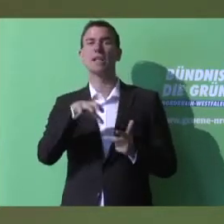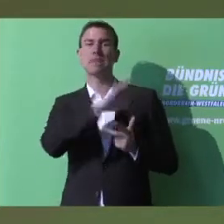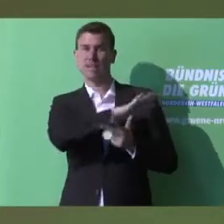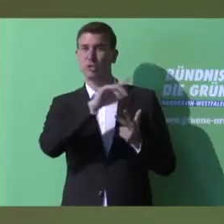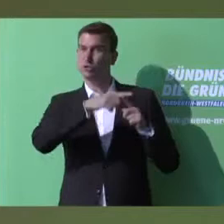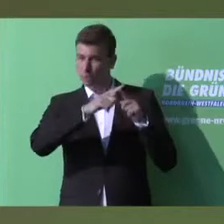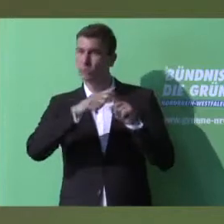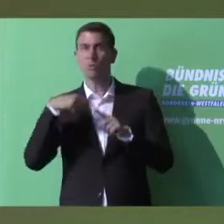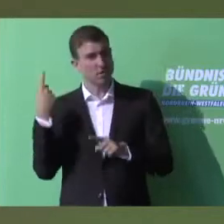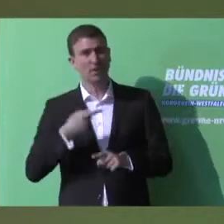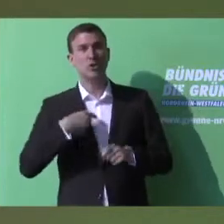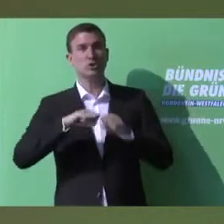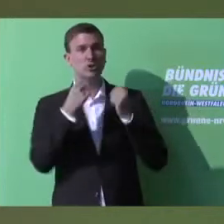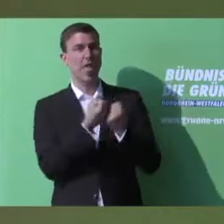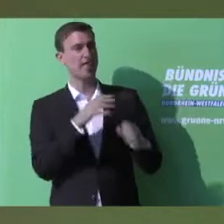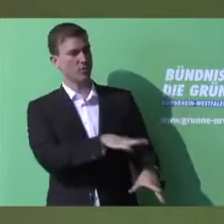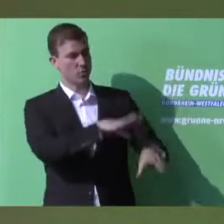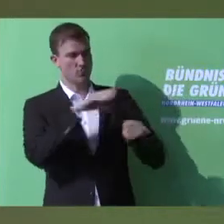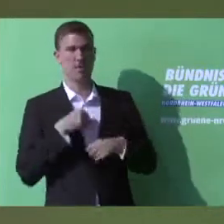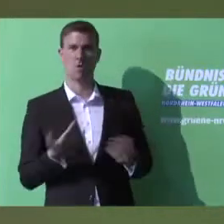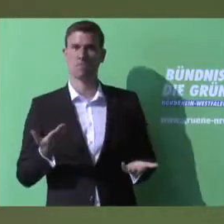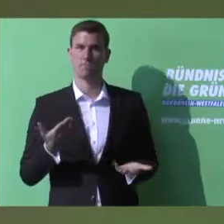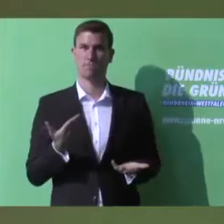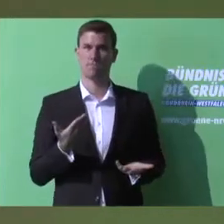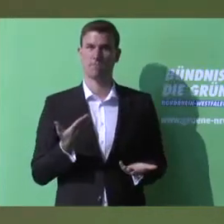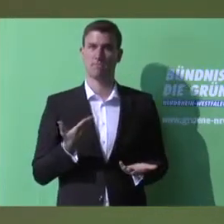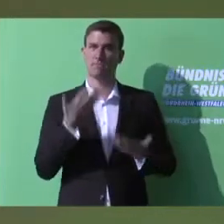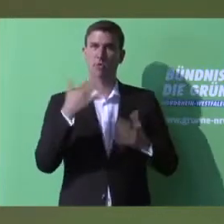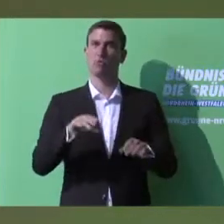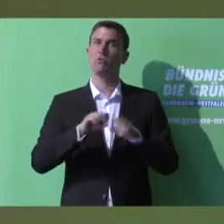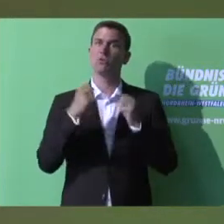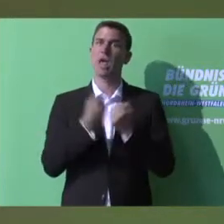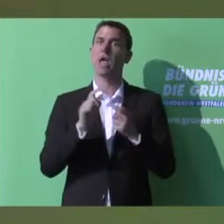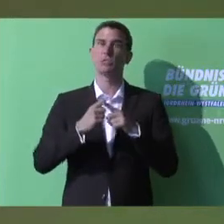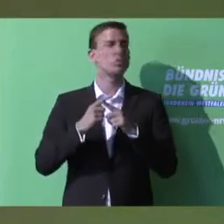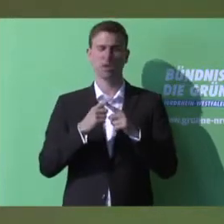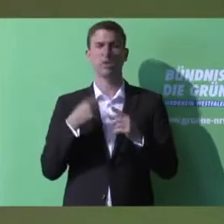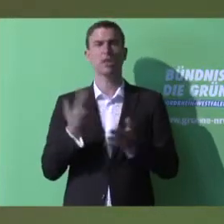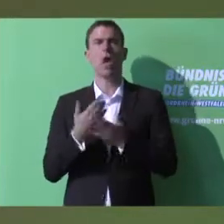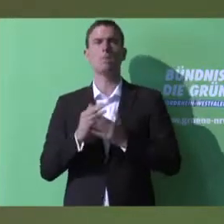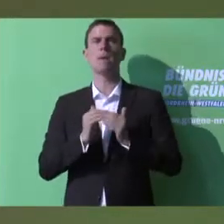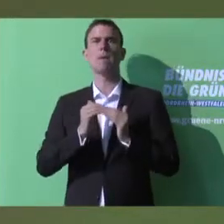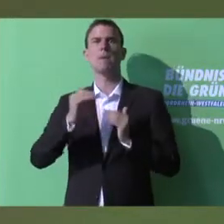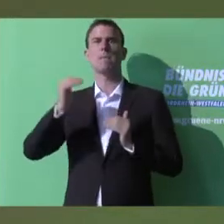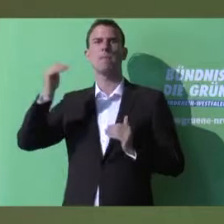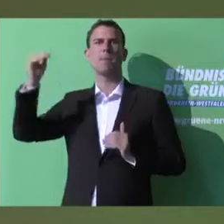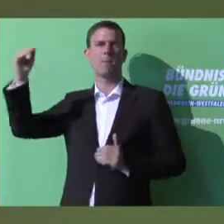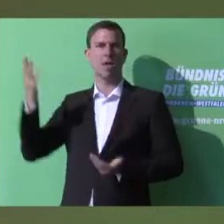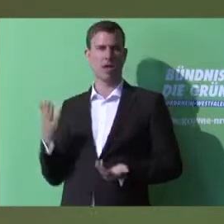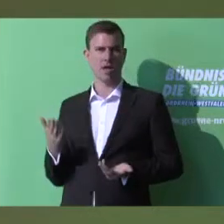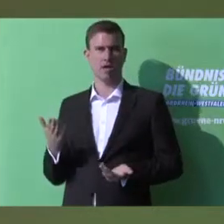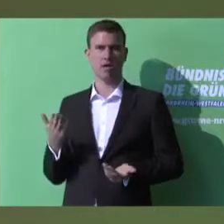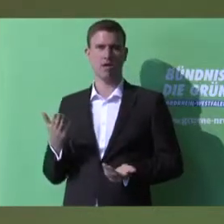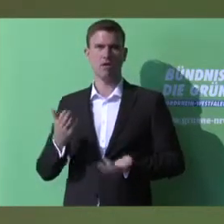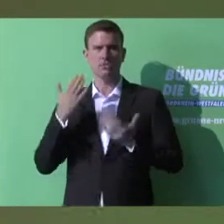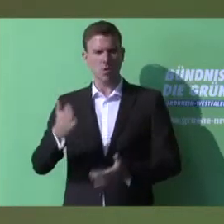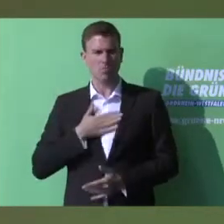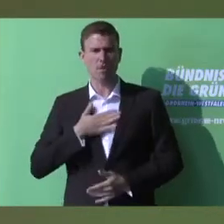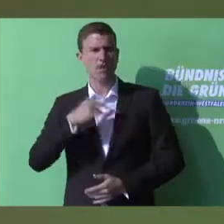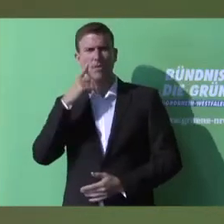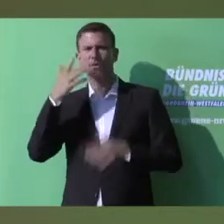übernommen. Und das hat hier und anderswo die Staatsschulden in die Höhe getrieben. Und wir finden, das war